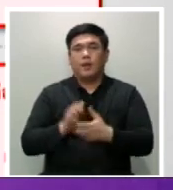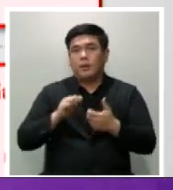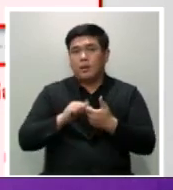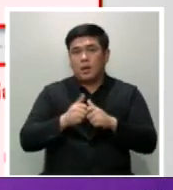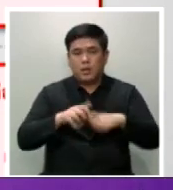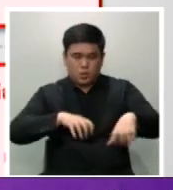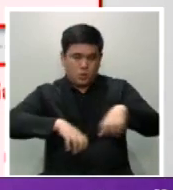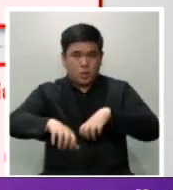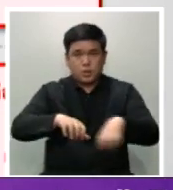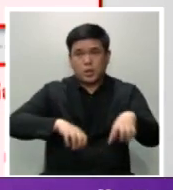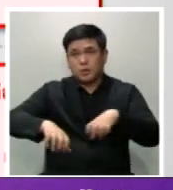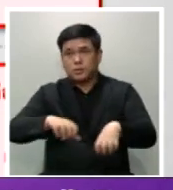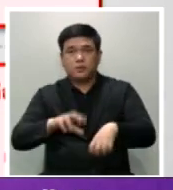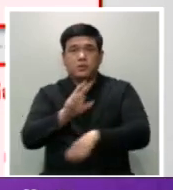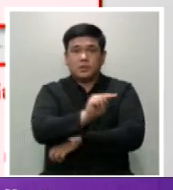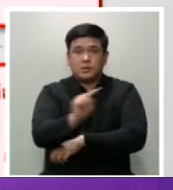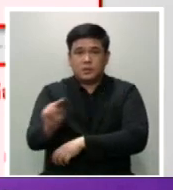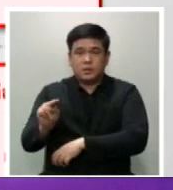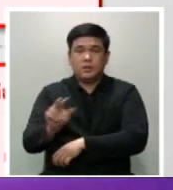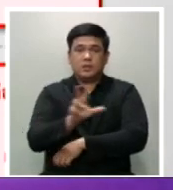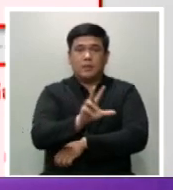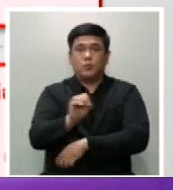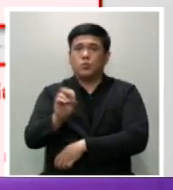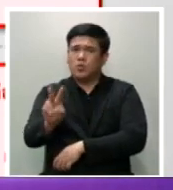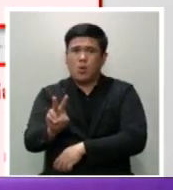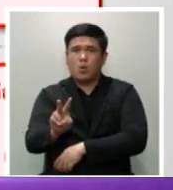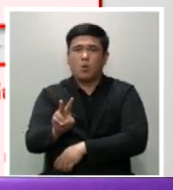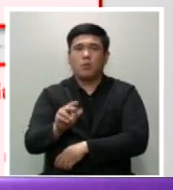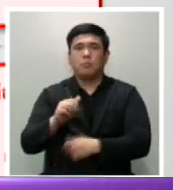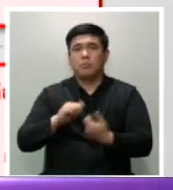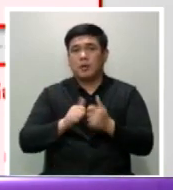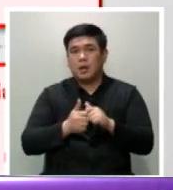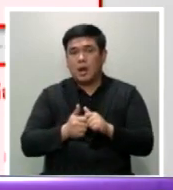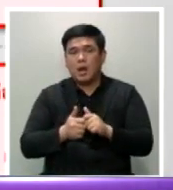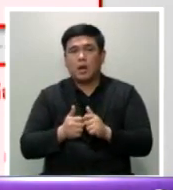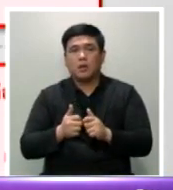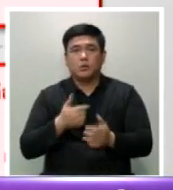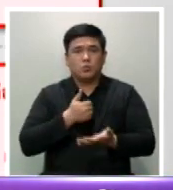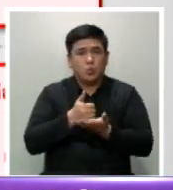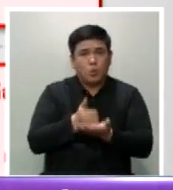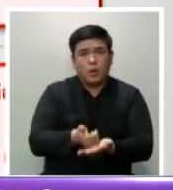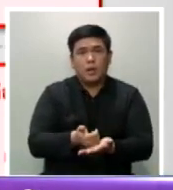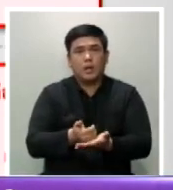จัดประชุมนัดแนะผู้คนที่ห้อง302เป็นการสมคบเข้าด้วยช่วยเหลือ